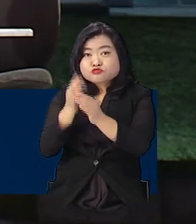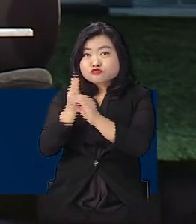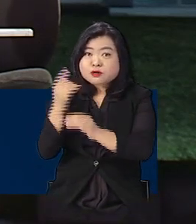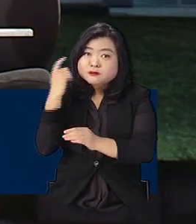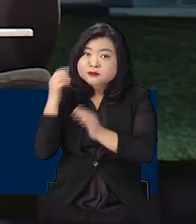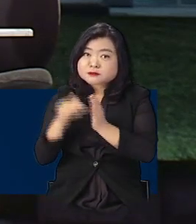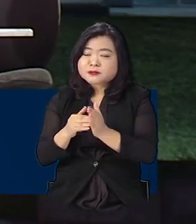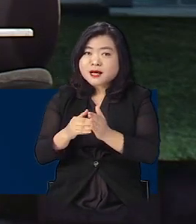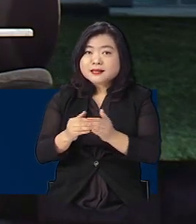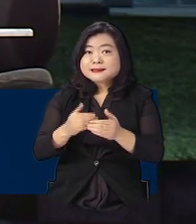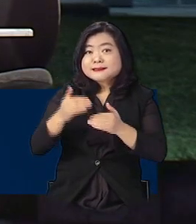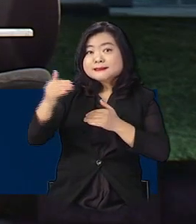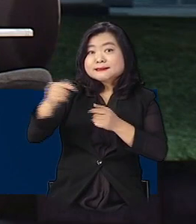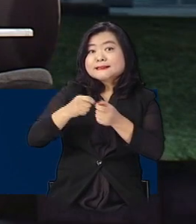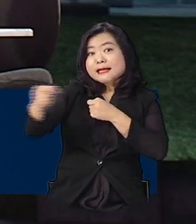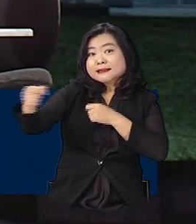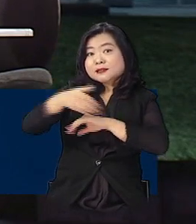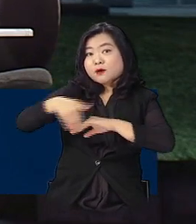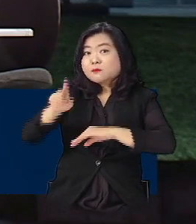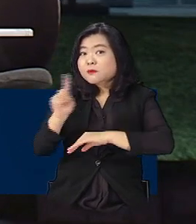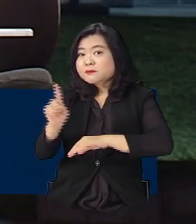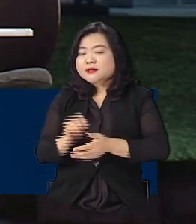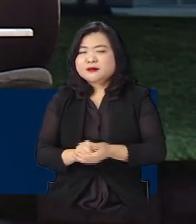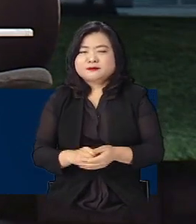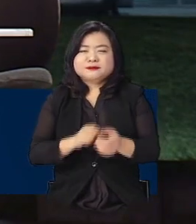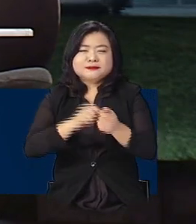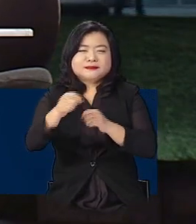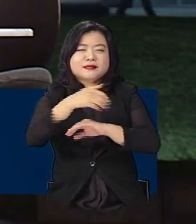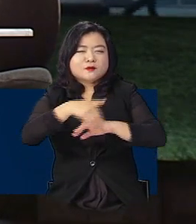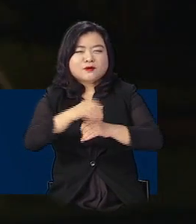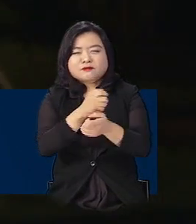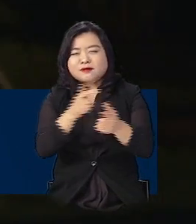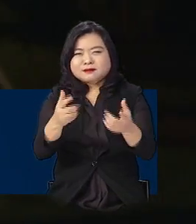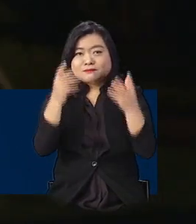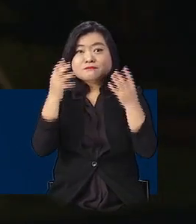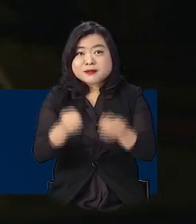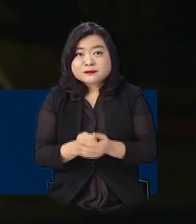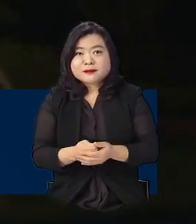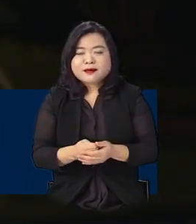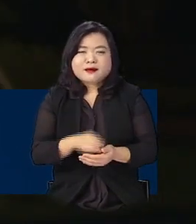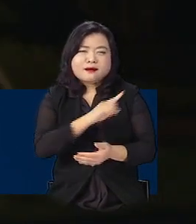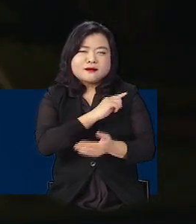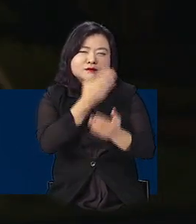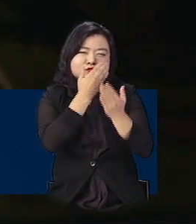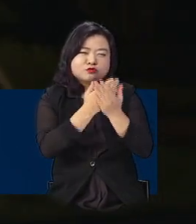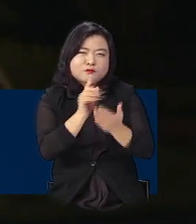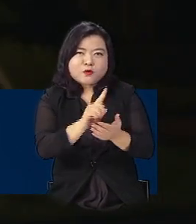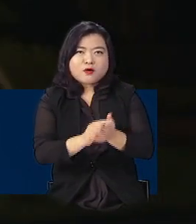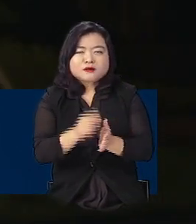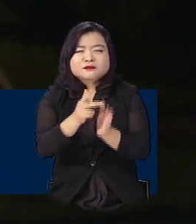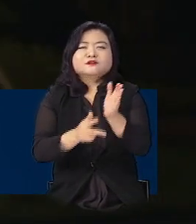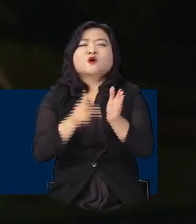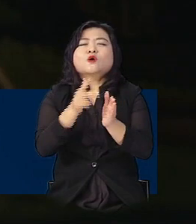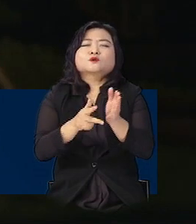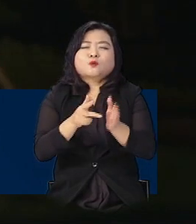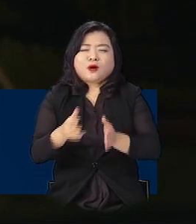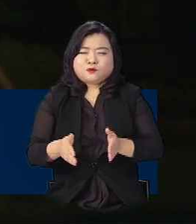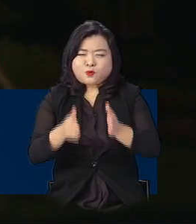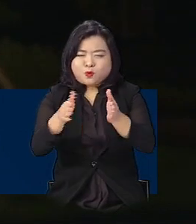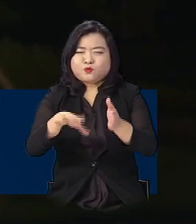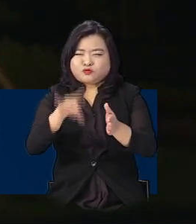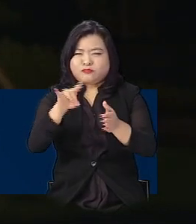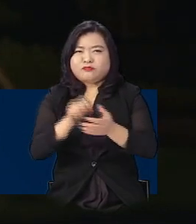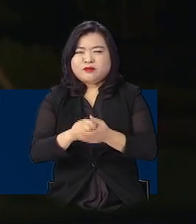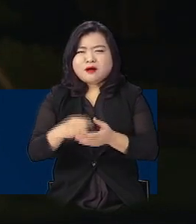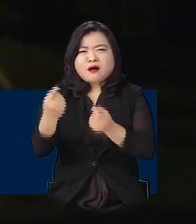들었습니다. 장기 계획에는 어떤 것들이 있을까요? 장기 계획은 많이 있는데 가장 중요한 것은 철도 도로입니다. 우선